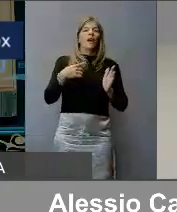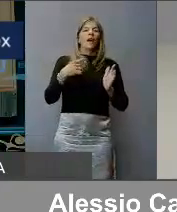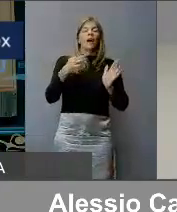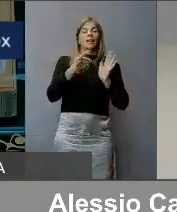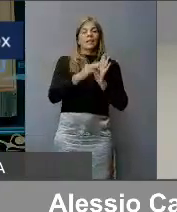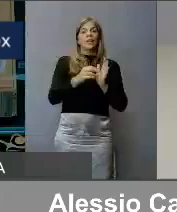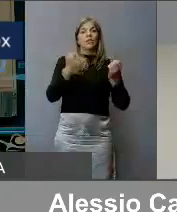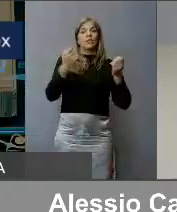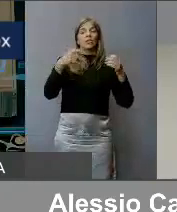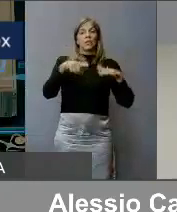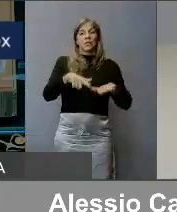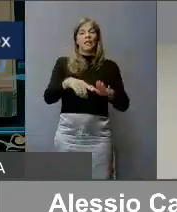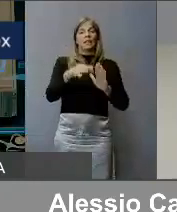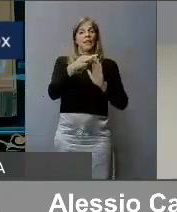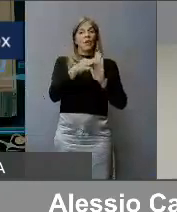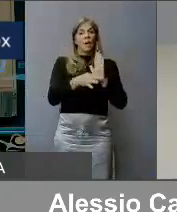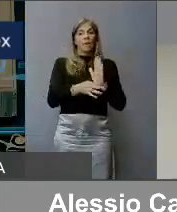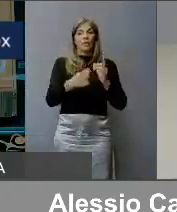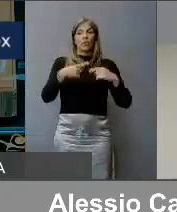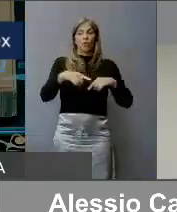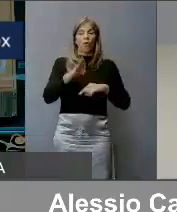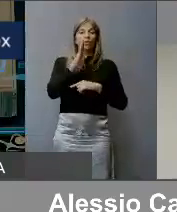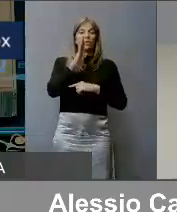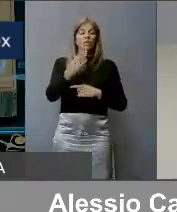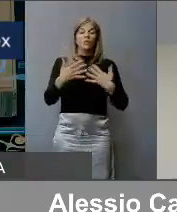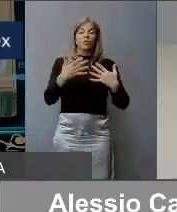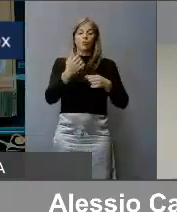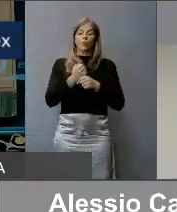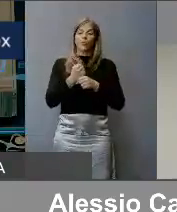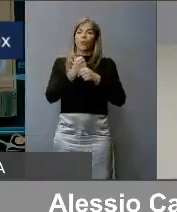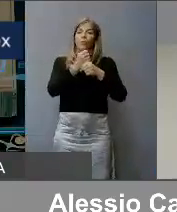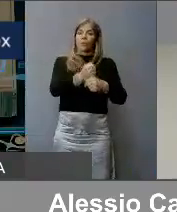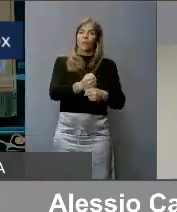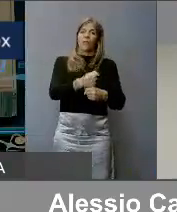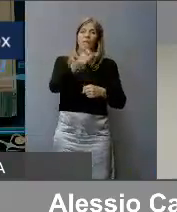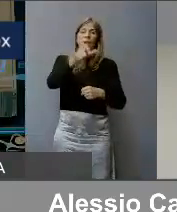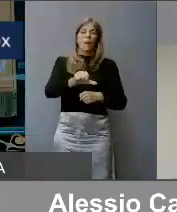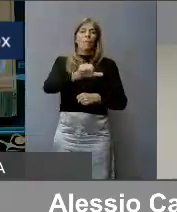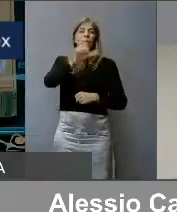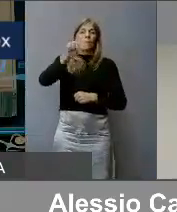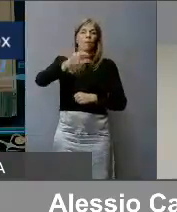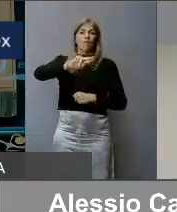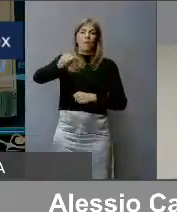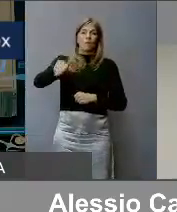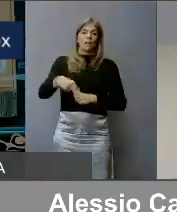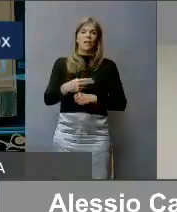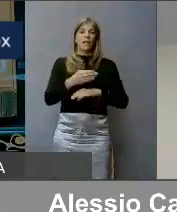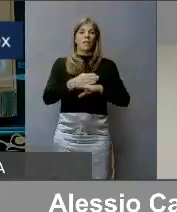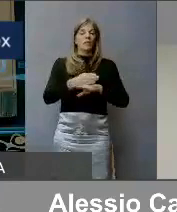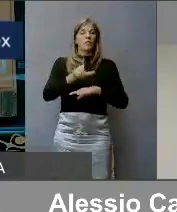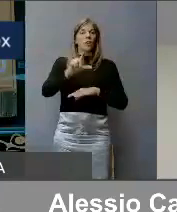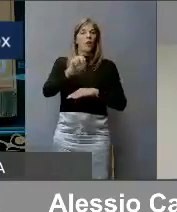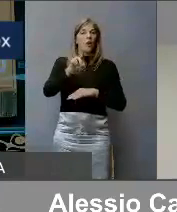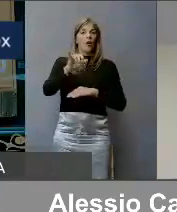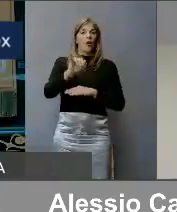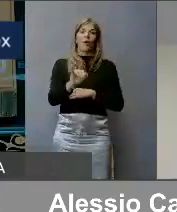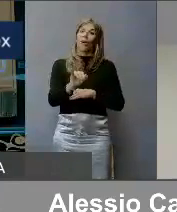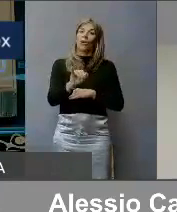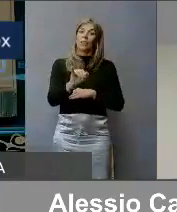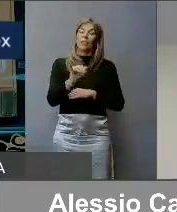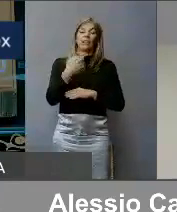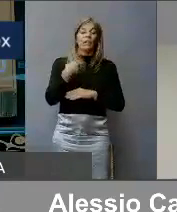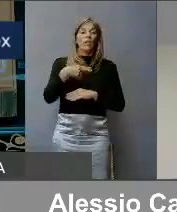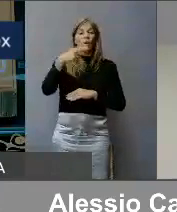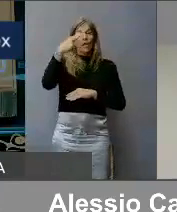comma 6 regolamento consiglio la parola alla prima firmataria della richiesta che vede già pronta consigliera lodi ricordo che sono ammessi